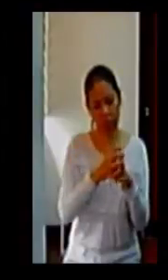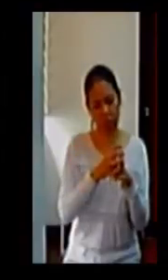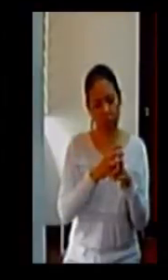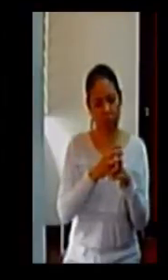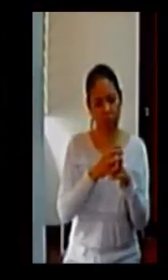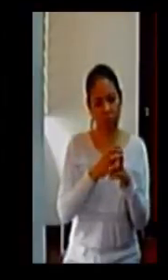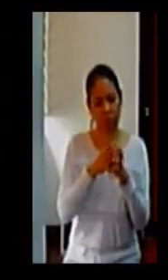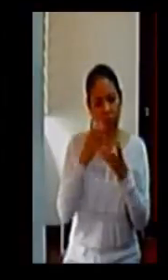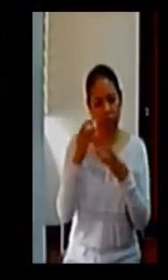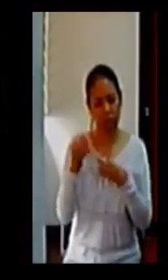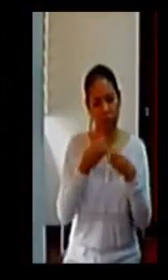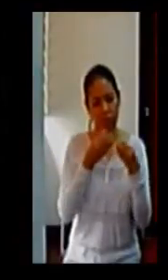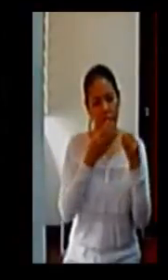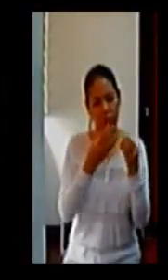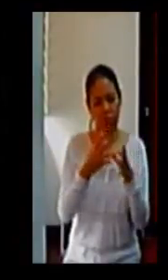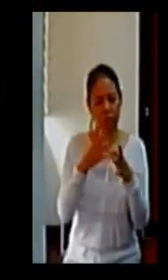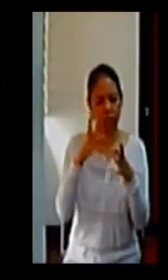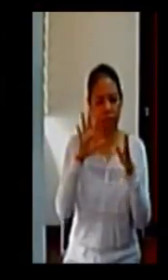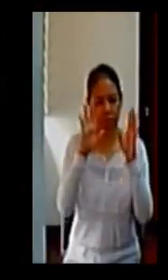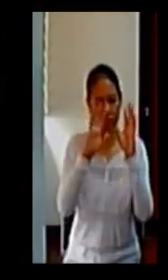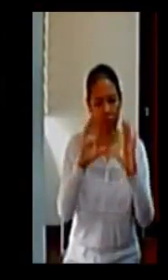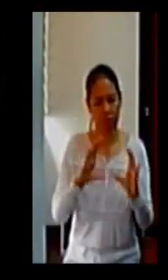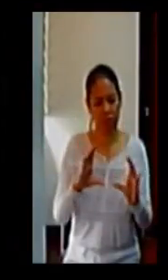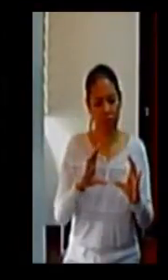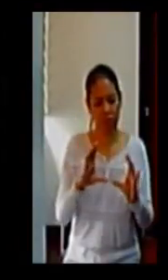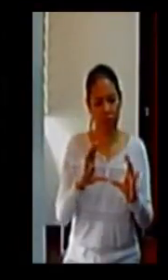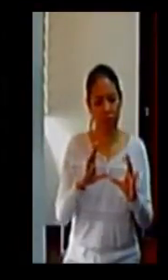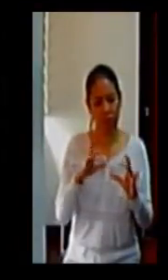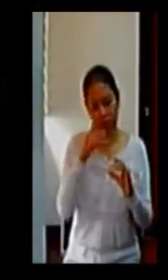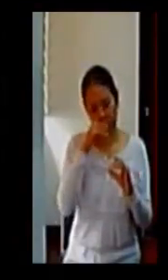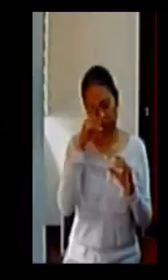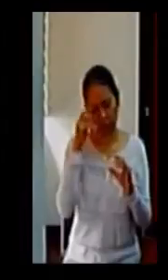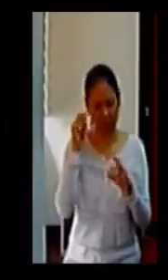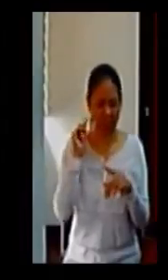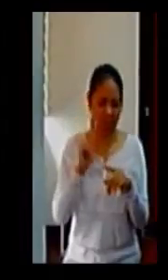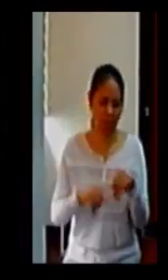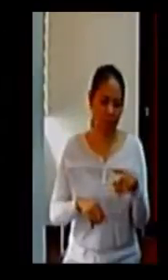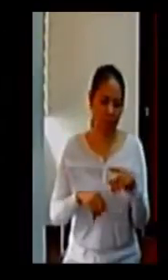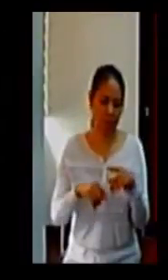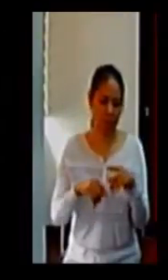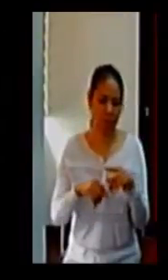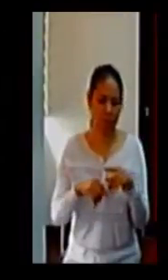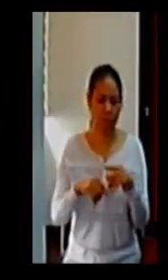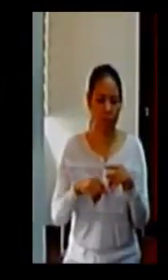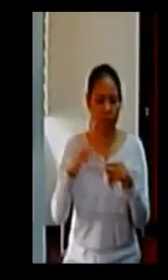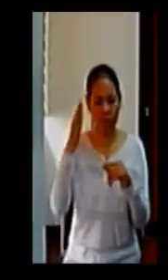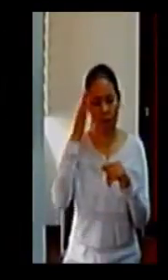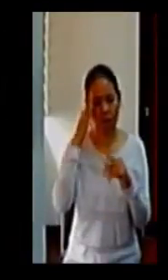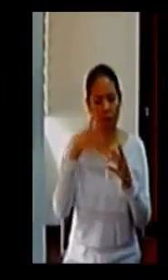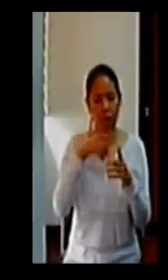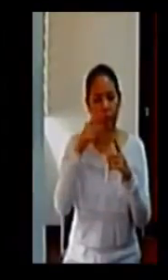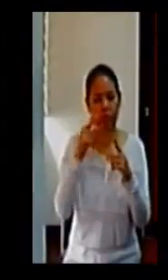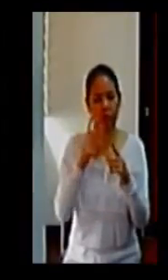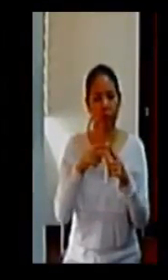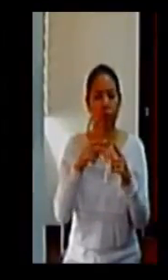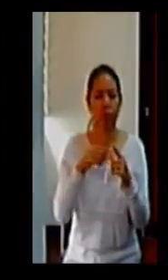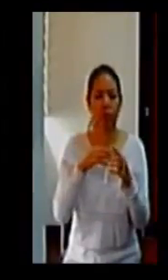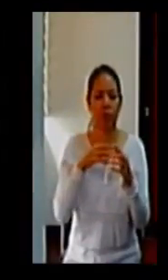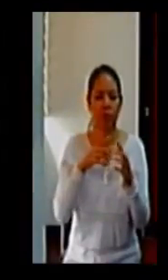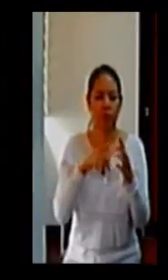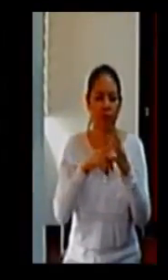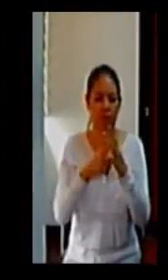ng panahon? Meaning to say, dahil sa hindi mo rin ma-plot kung kailan ka, yung regularity of your